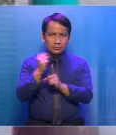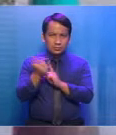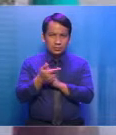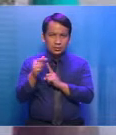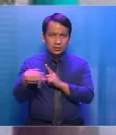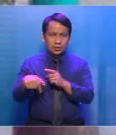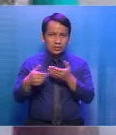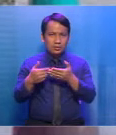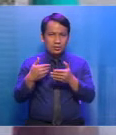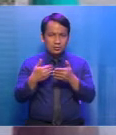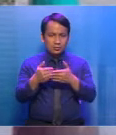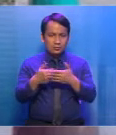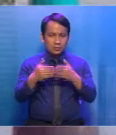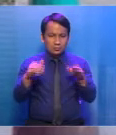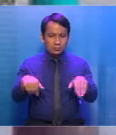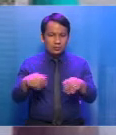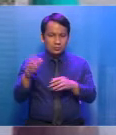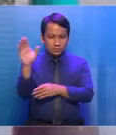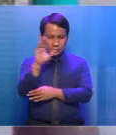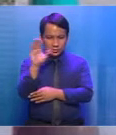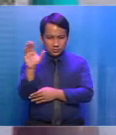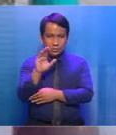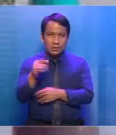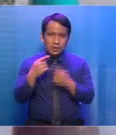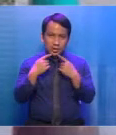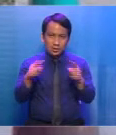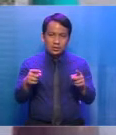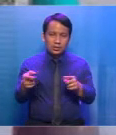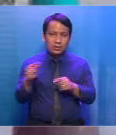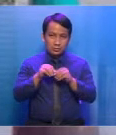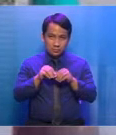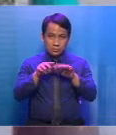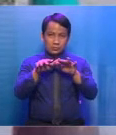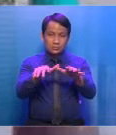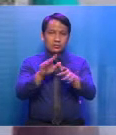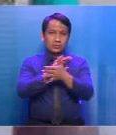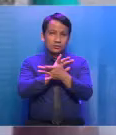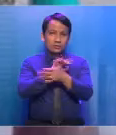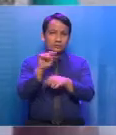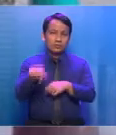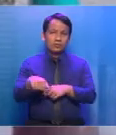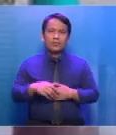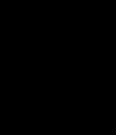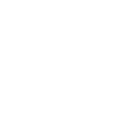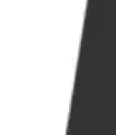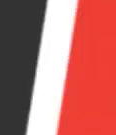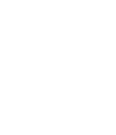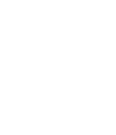events habang papalapit ang Pasko para iwas hawaan ng COVID-19.